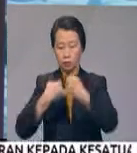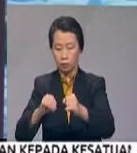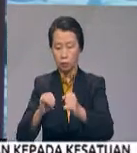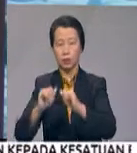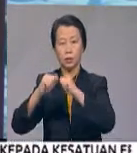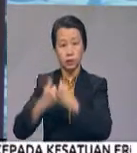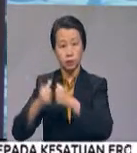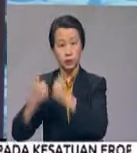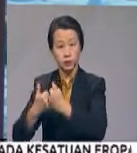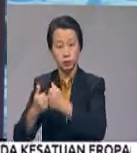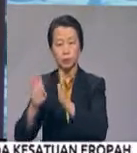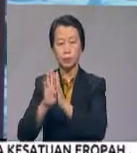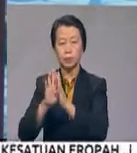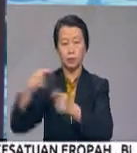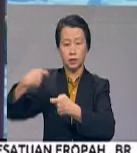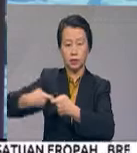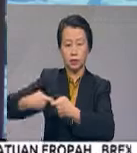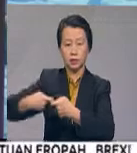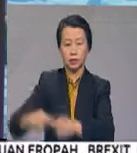agensi berkaitan